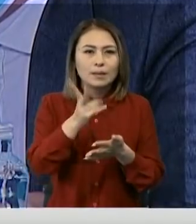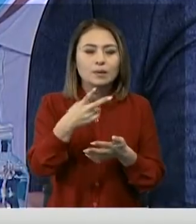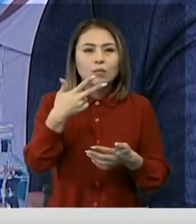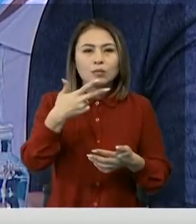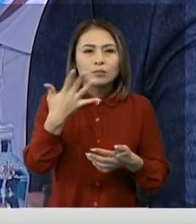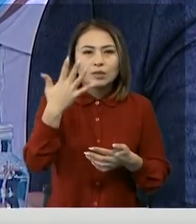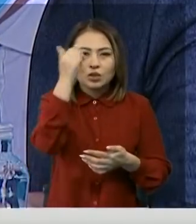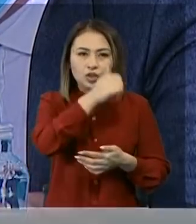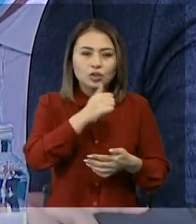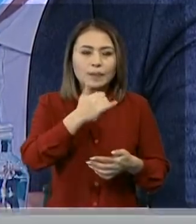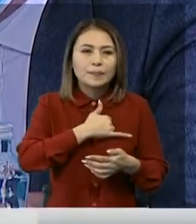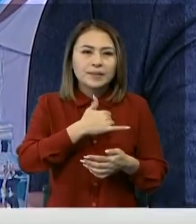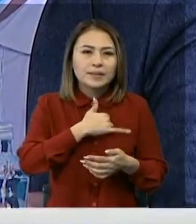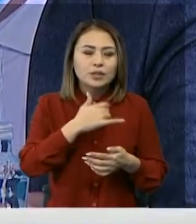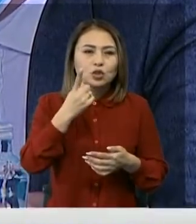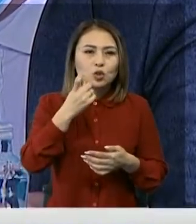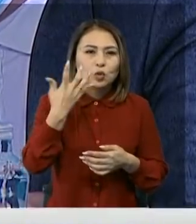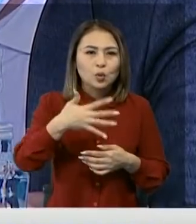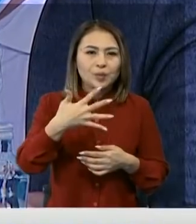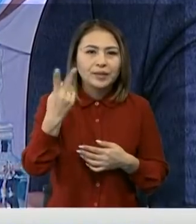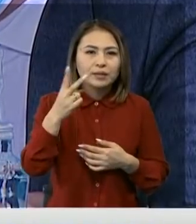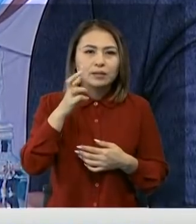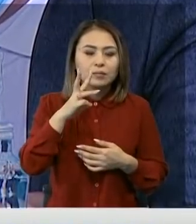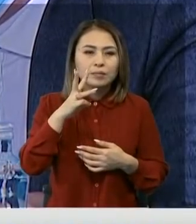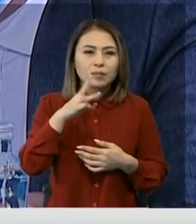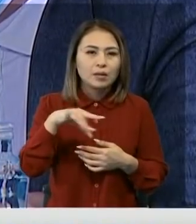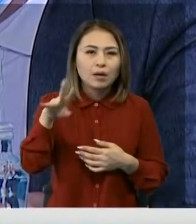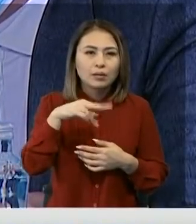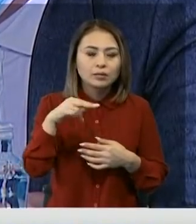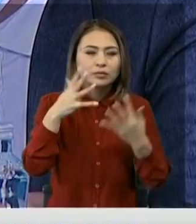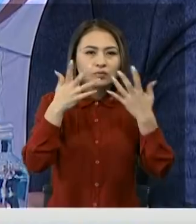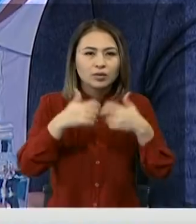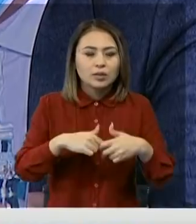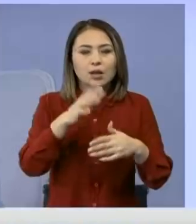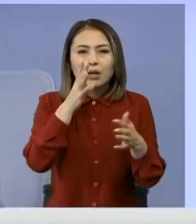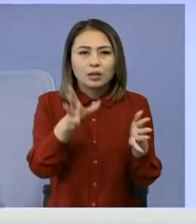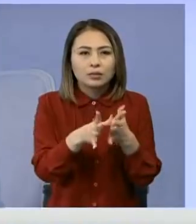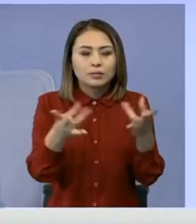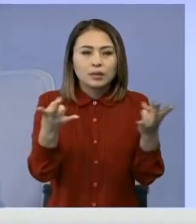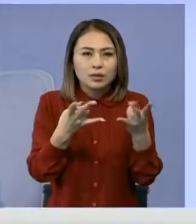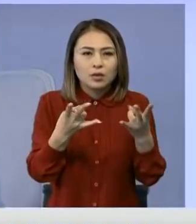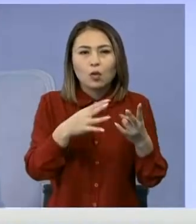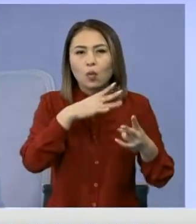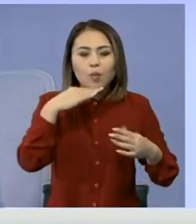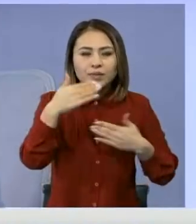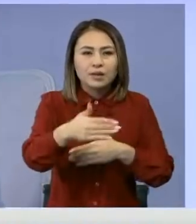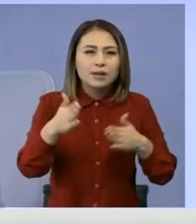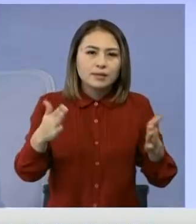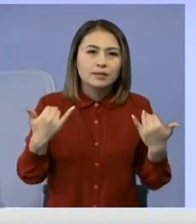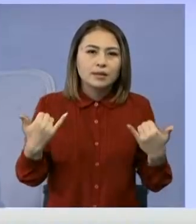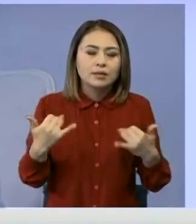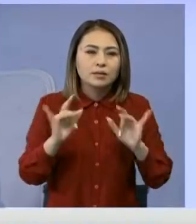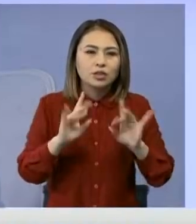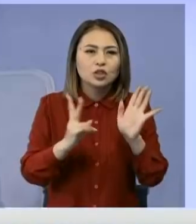жылы бізде 152 миллиард киловатт-сағат электр энергиясын өндіруіміз керек. Көп станциялар бізде, қазір айтып